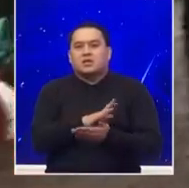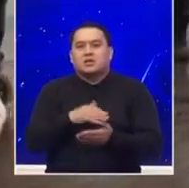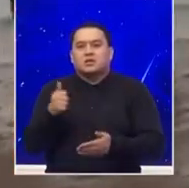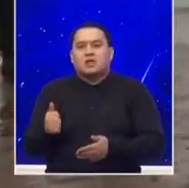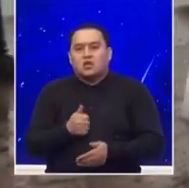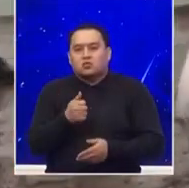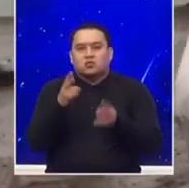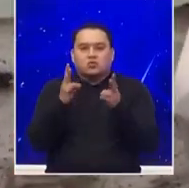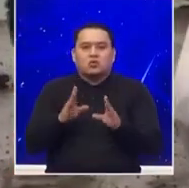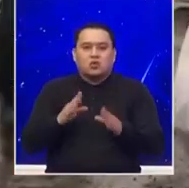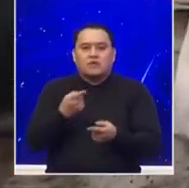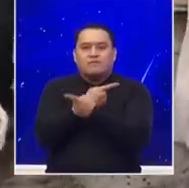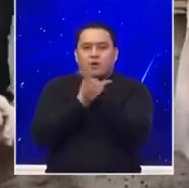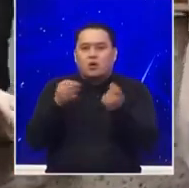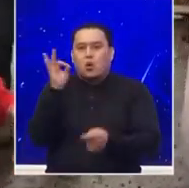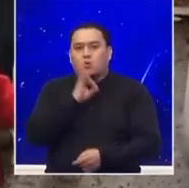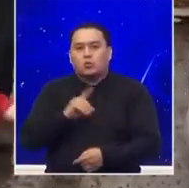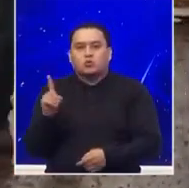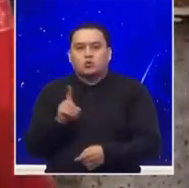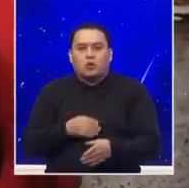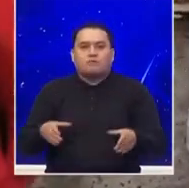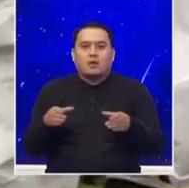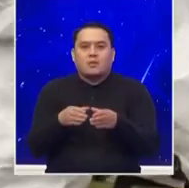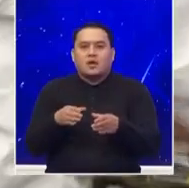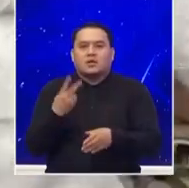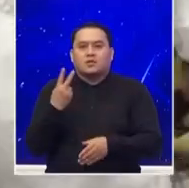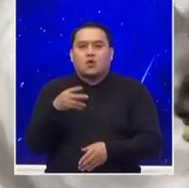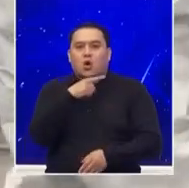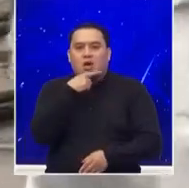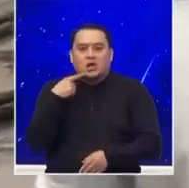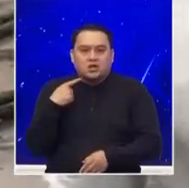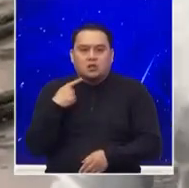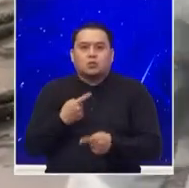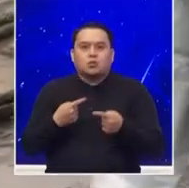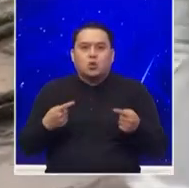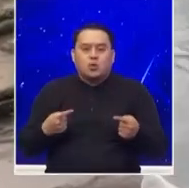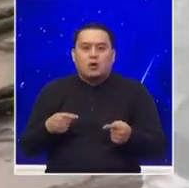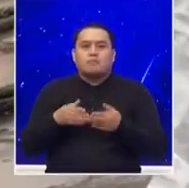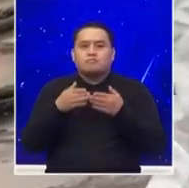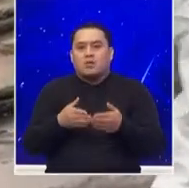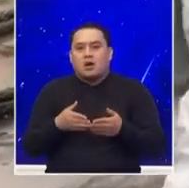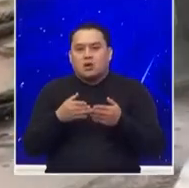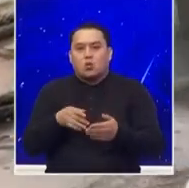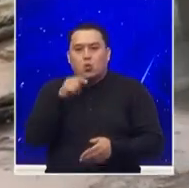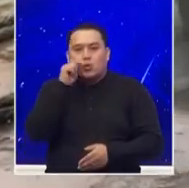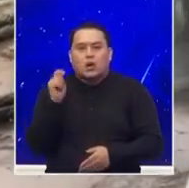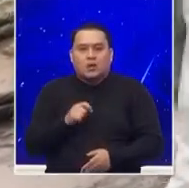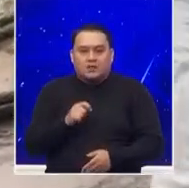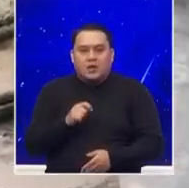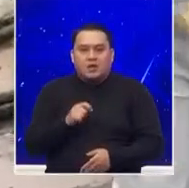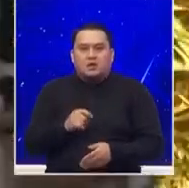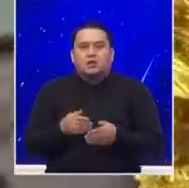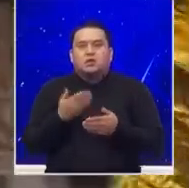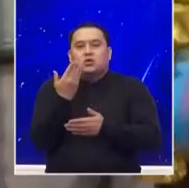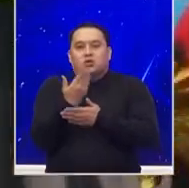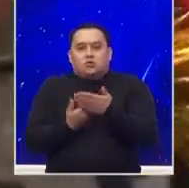после аварии появилась информация о том, что среди членов экипажа были двое россиян. По другим данным, все моряки – граждане Украины.